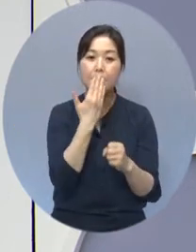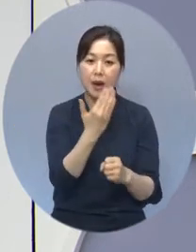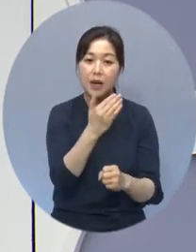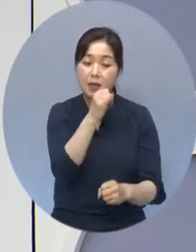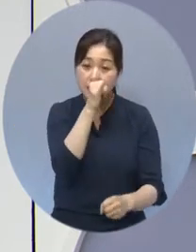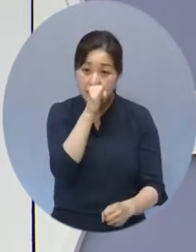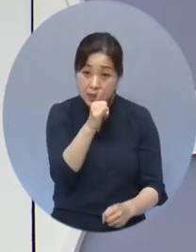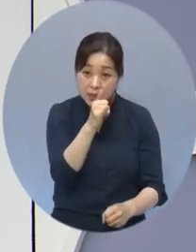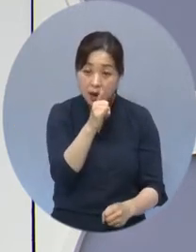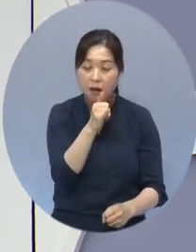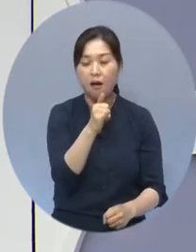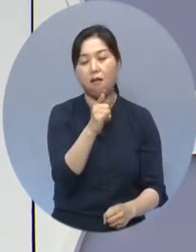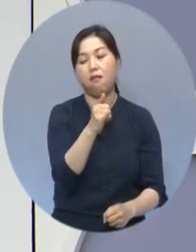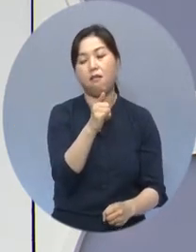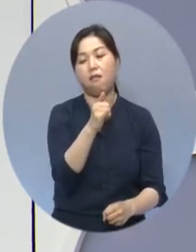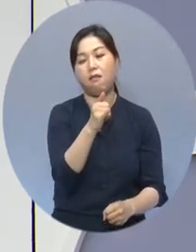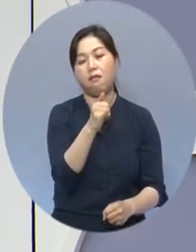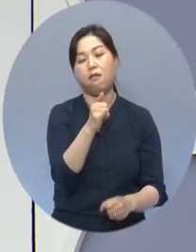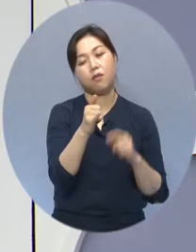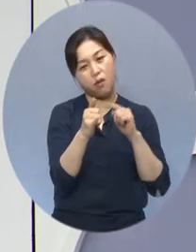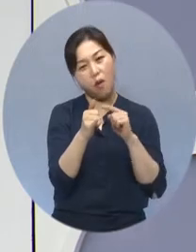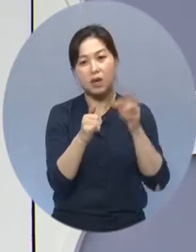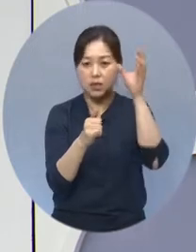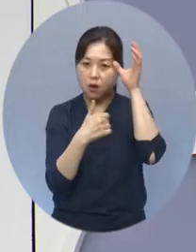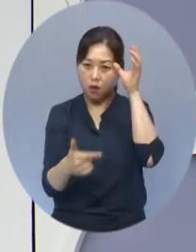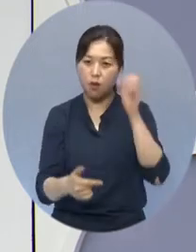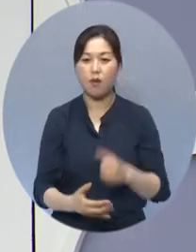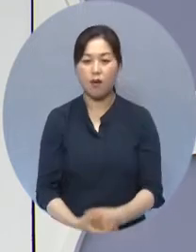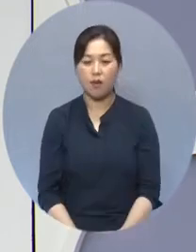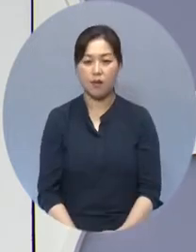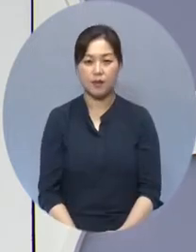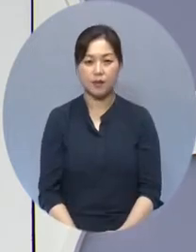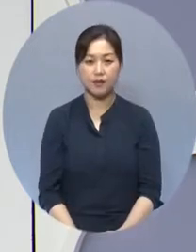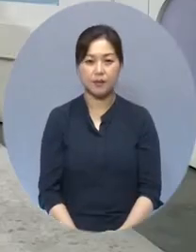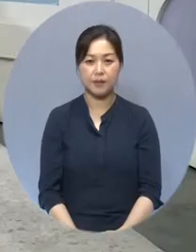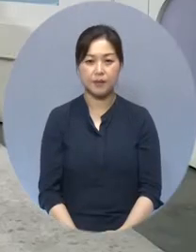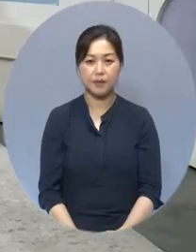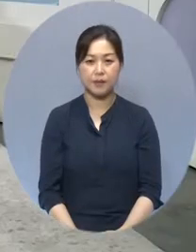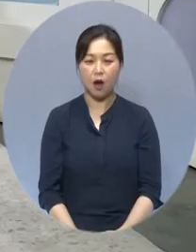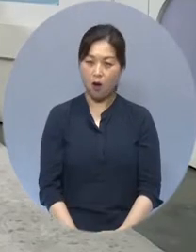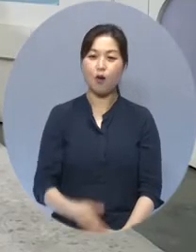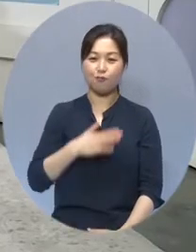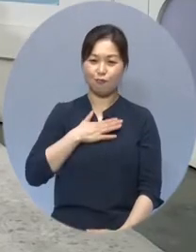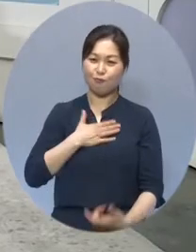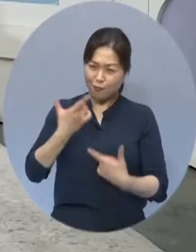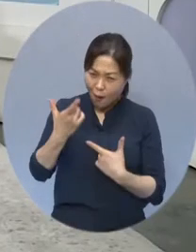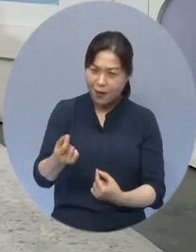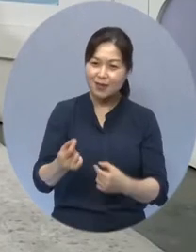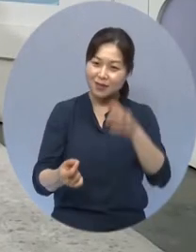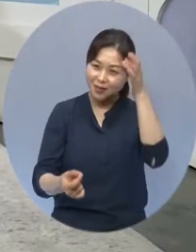창출할 수 있다 하는 생각이 들어서 기대가 큽니다. 아, 네. 제가 기대가 큽니다.